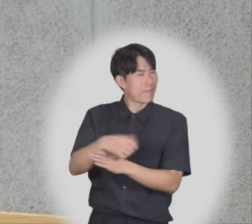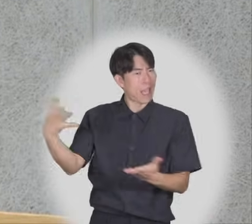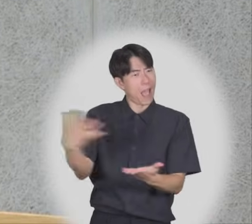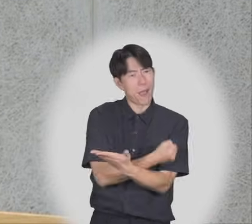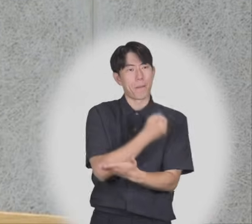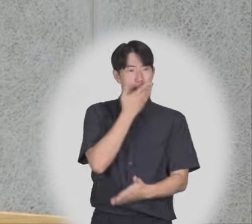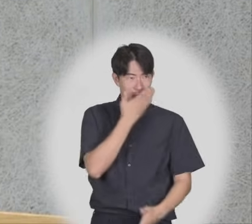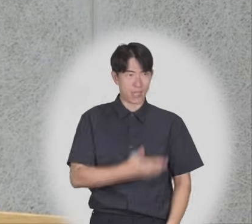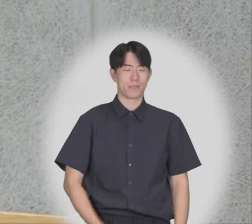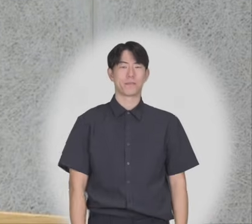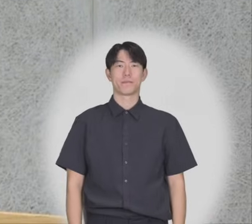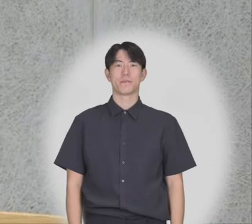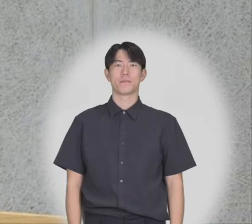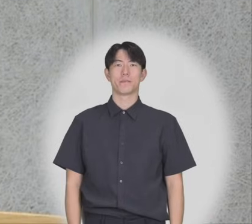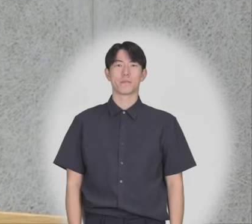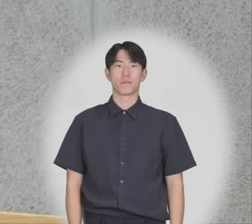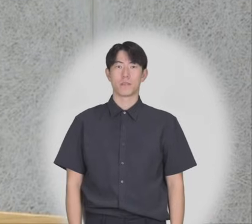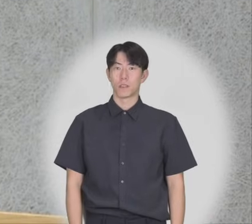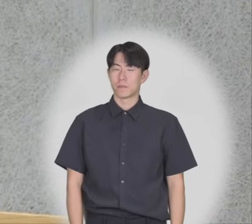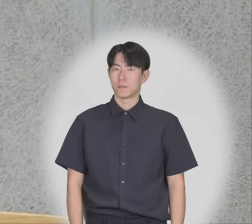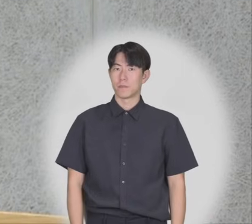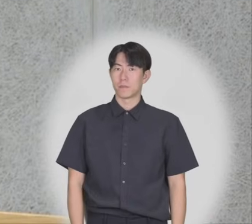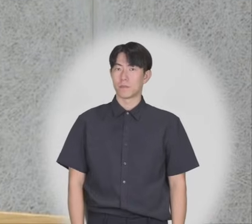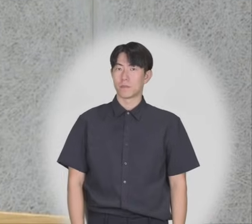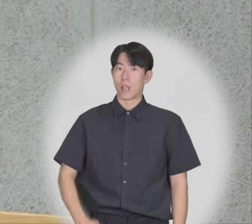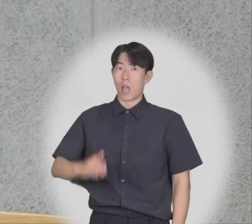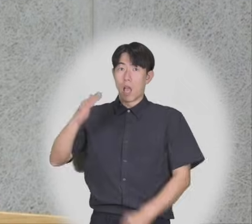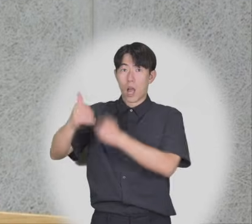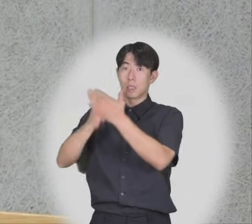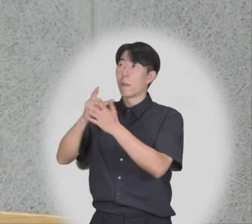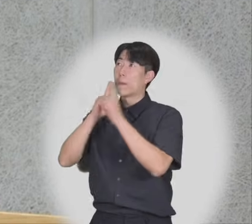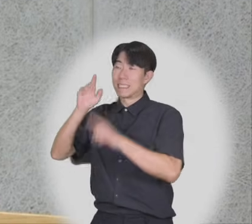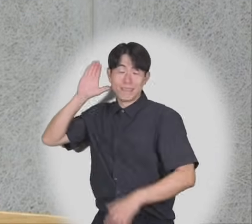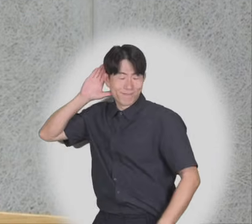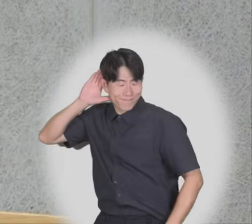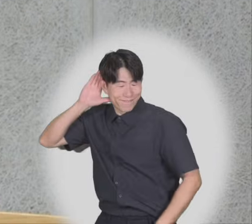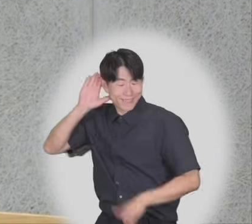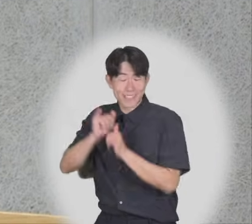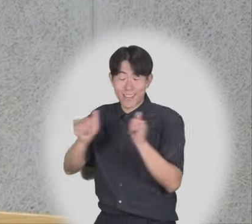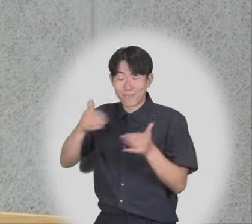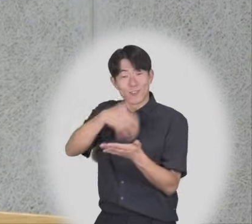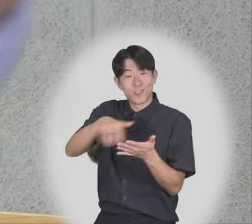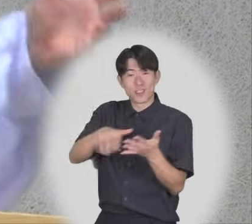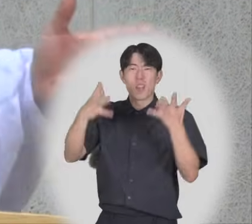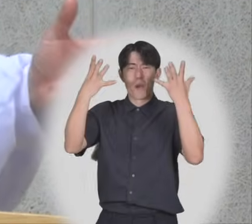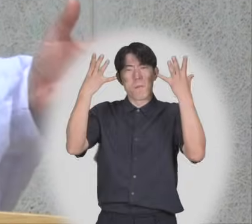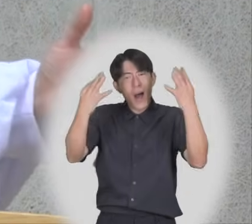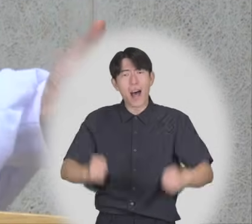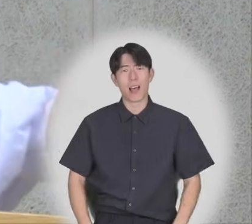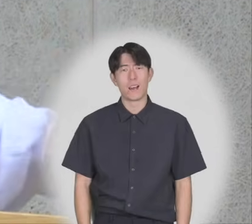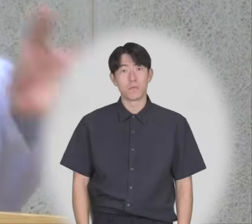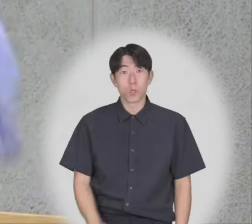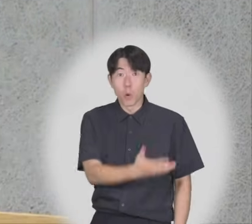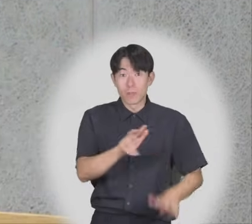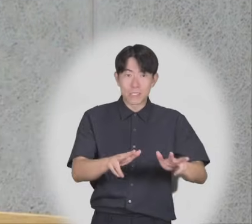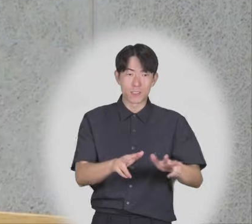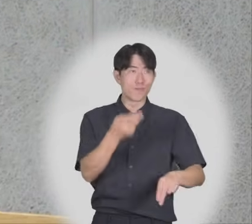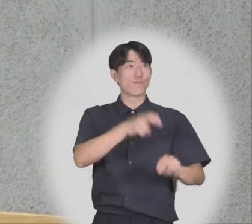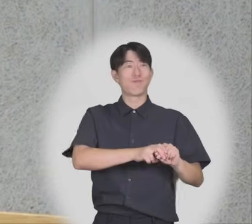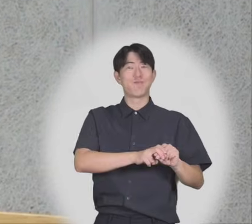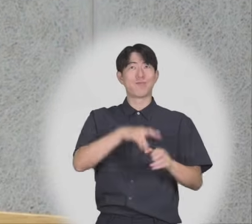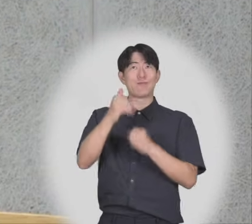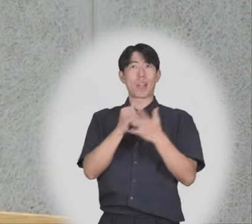겁니다. 오늘날 하나님의 말씀을 듣는 사람은 많습니다. 여러분들도 지금 하나님의 말씀을 다 듣고